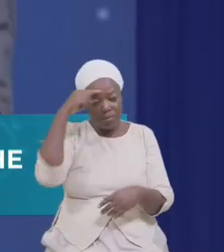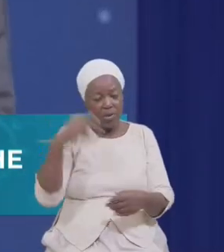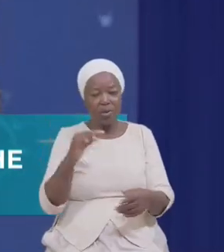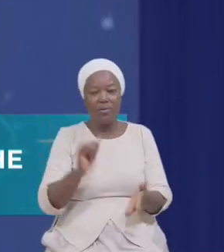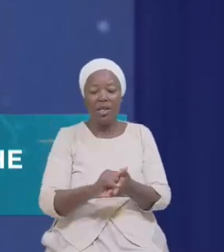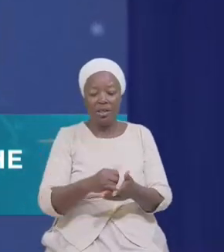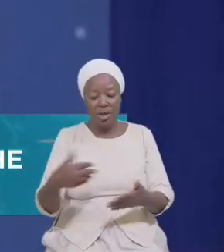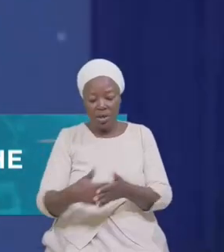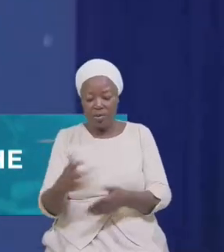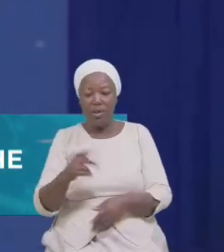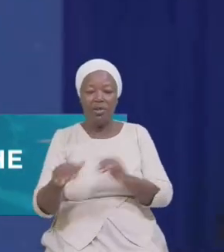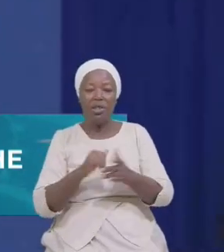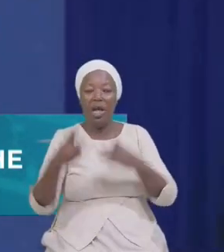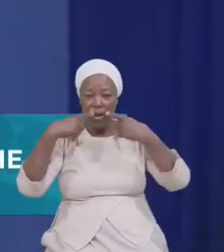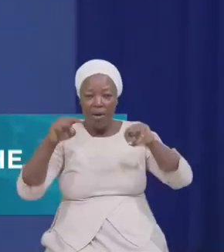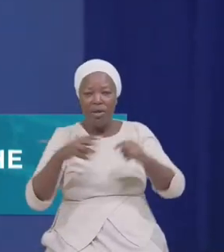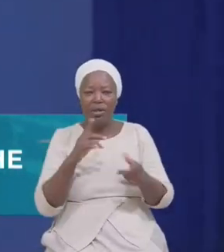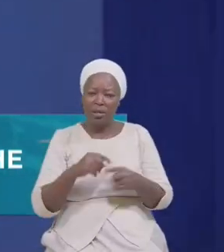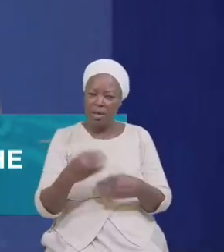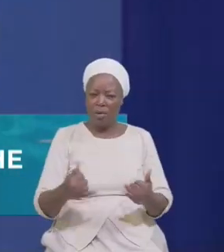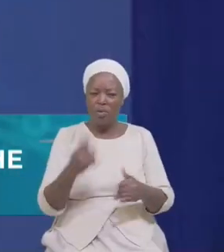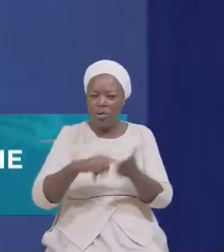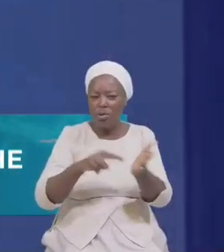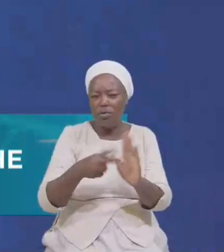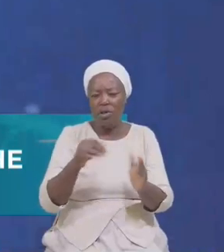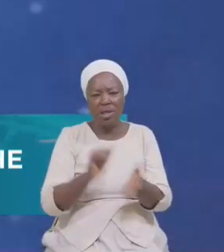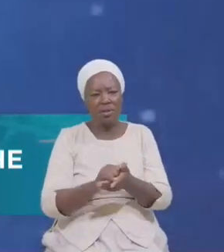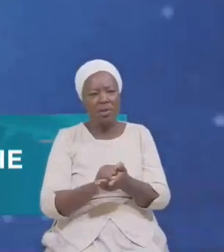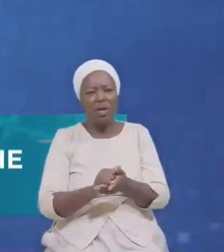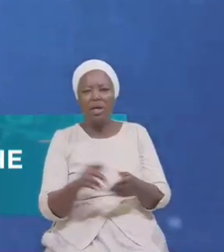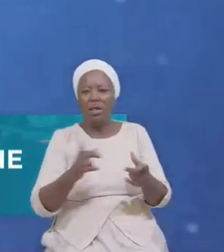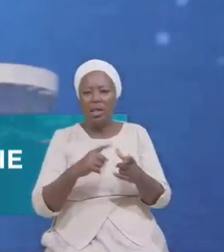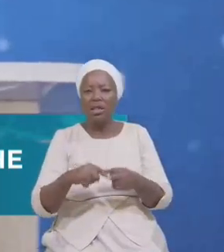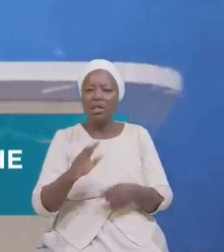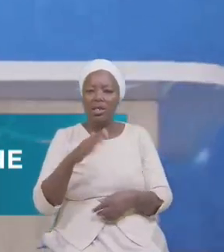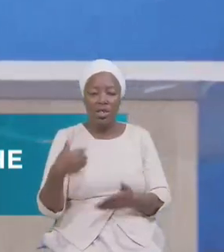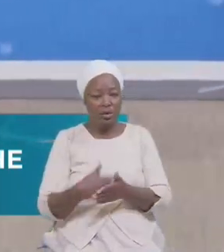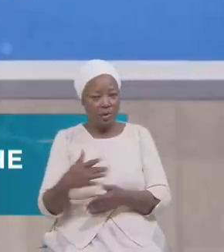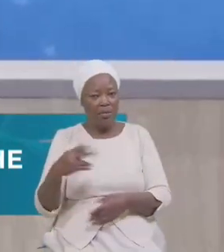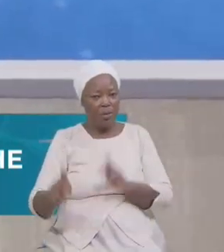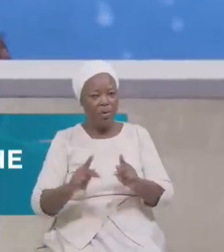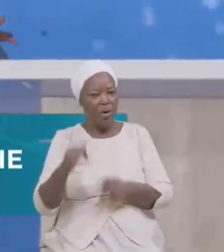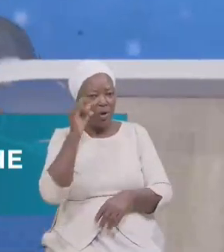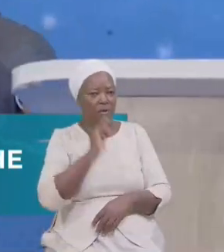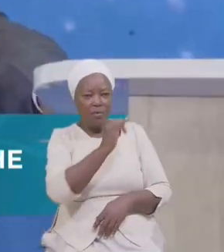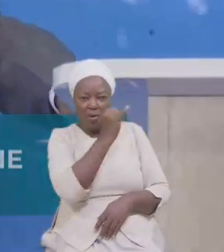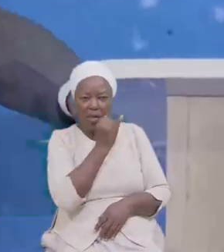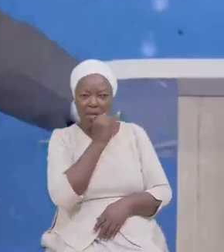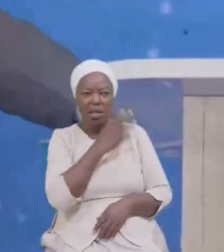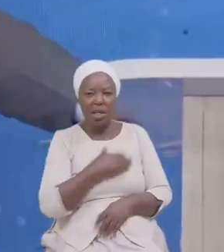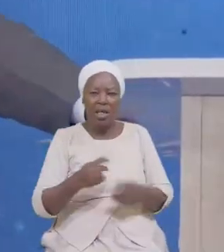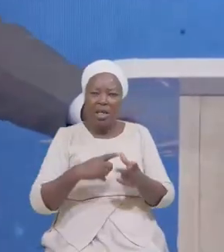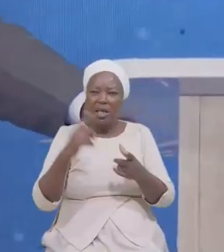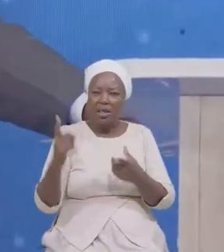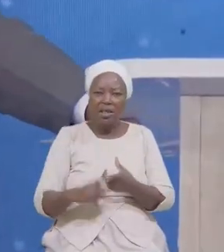sont déclarées en réalité. Ça veut dire quoi? Nouvelles choses. Les enfants d'Israël et le peuple d'Israël pensaient à beaucoup de choses. Sous